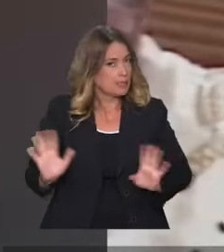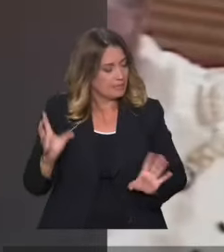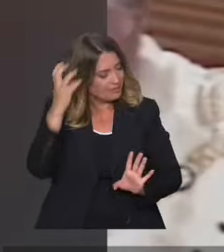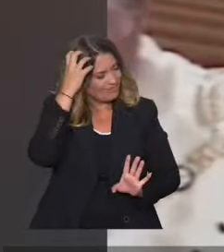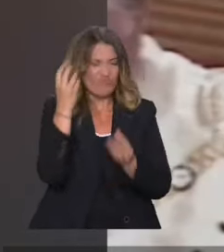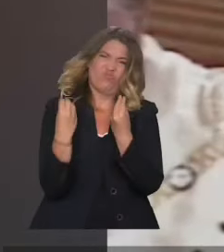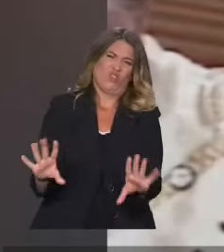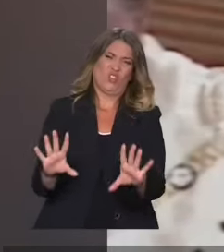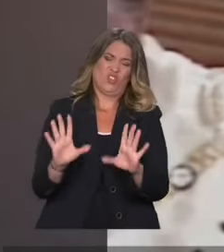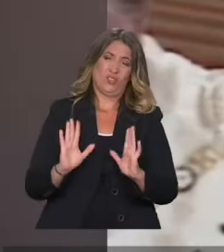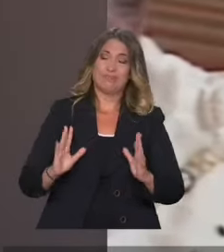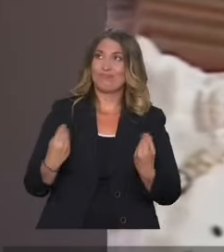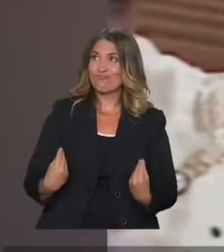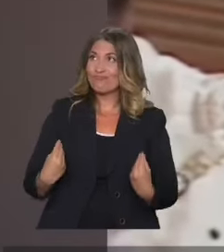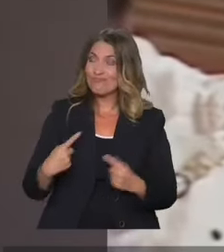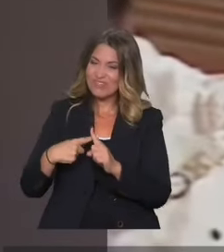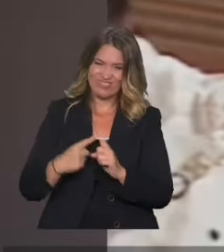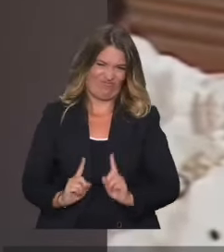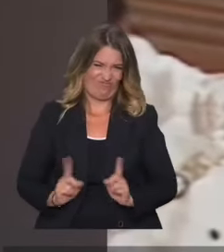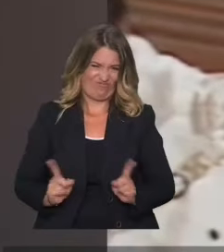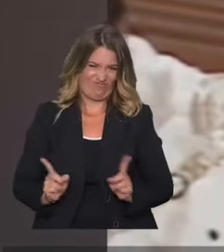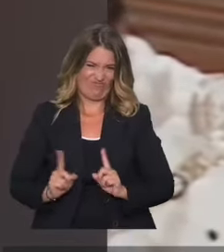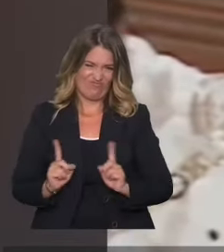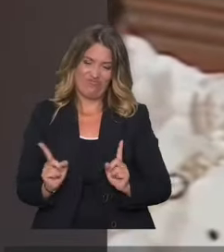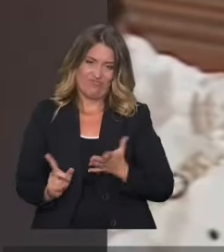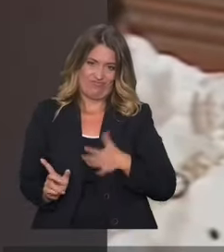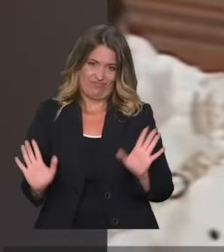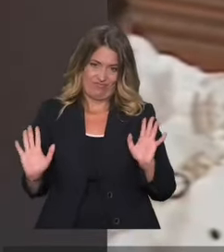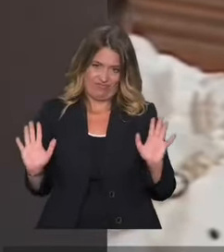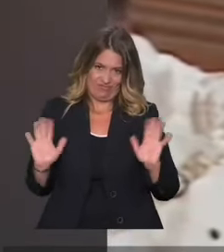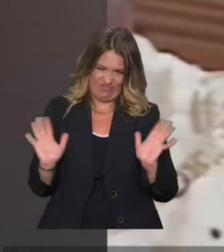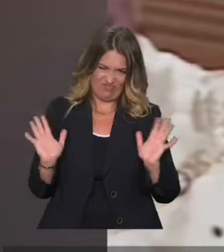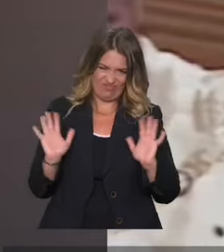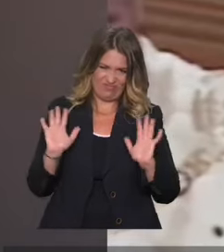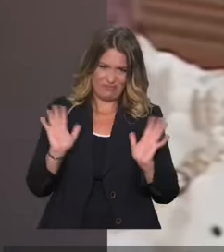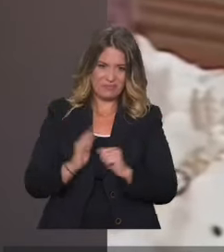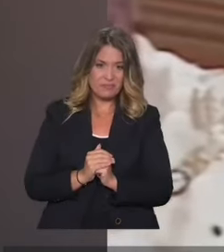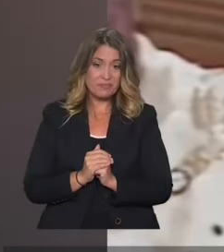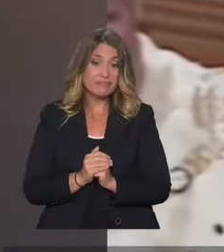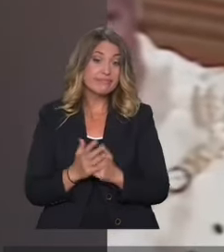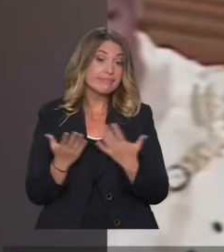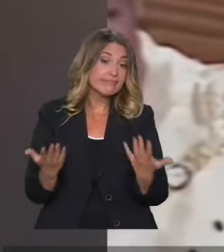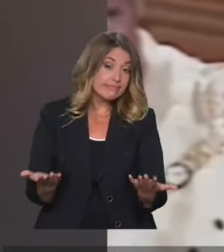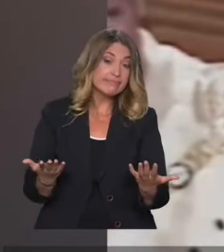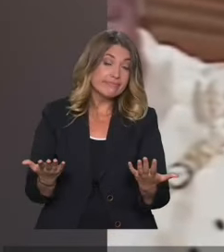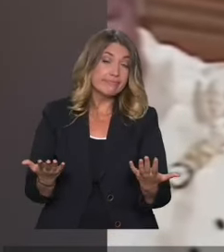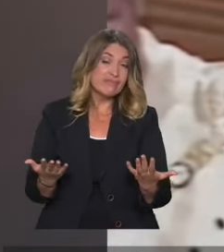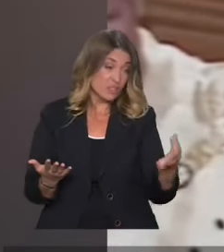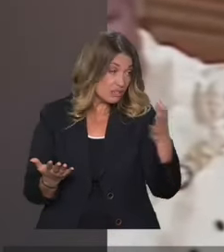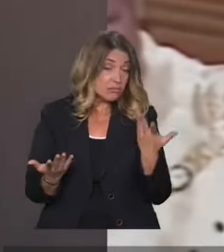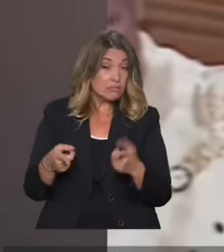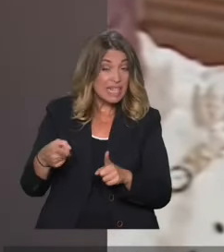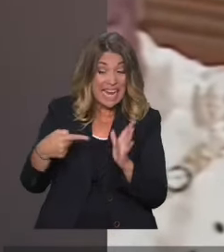with undiluted pleasure. In the words of one of my more sympathetic